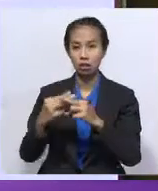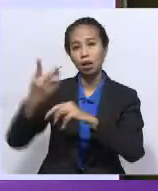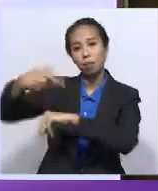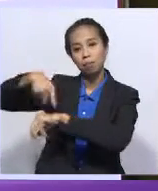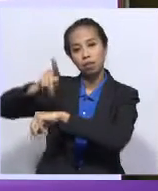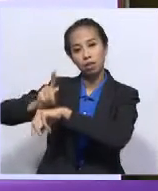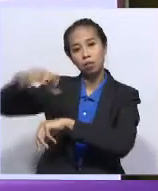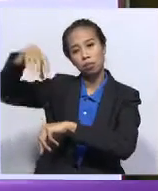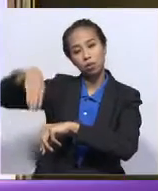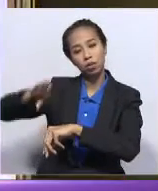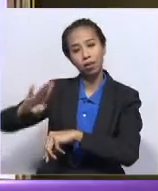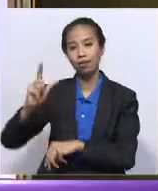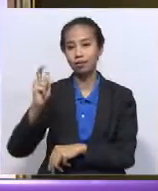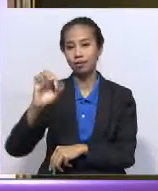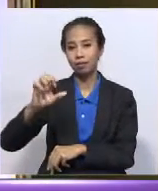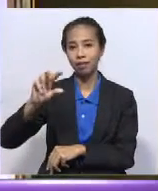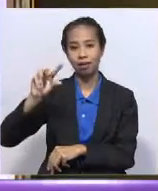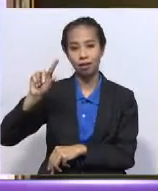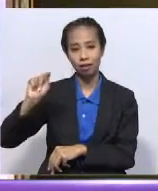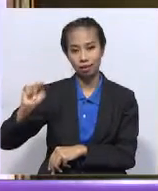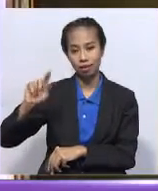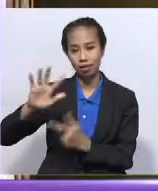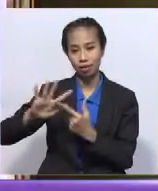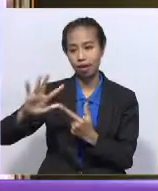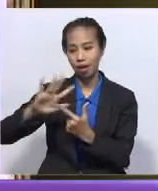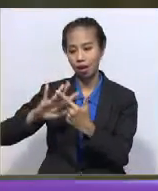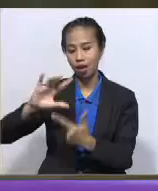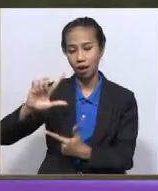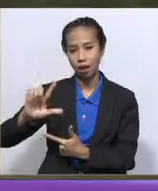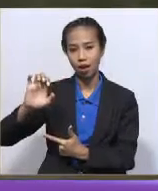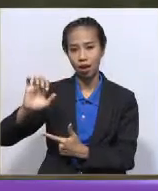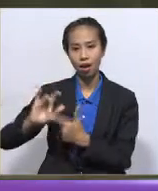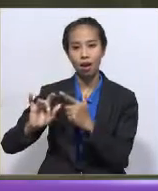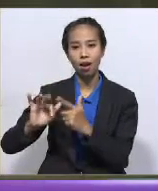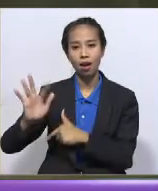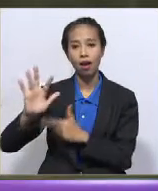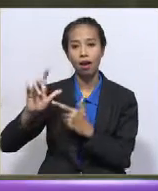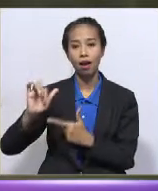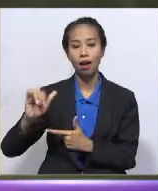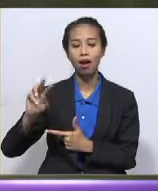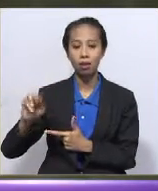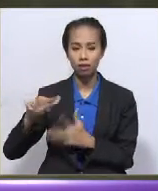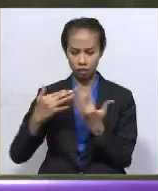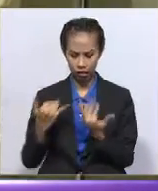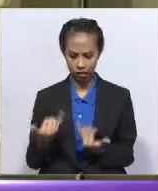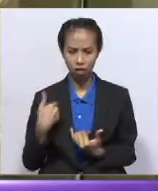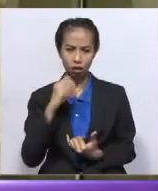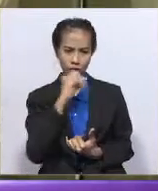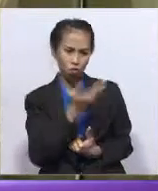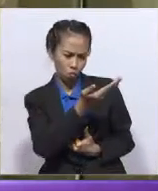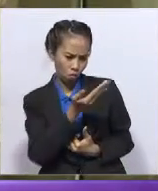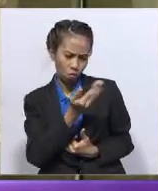หารและกรรมการอิตาเลียนไทยดีเวลลอปเมนต์จำกัดมหาชนร่วมอยู่ด้วยโดยมูลนิธิสืบนาคเสถียรเรียกร้อง3จุด